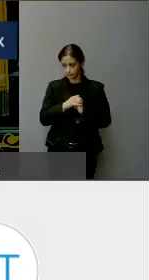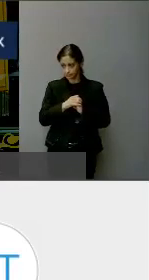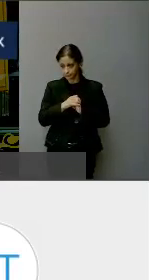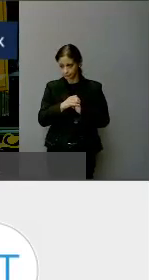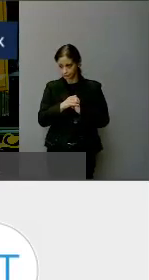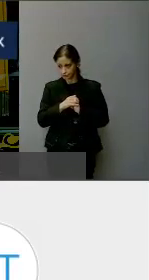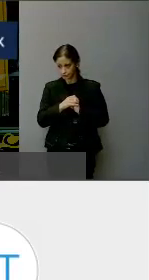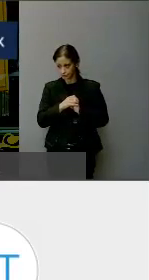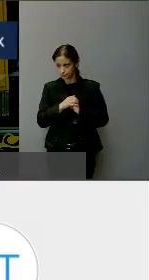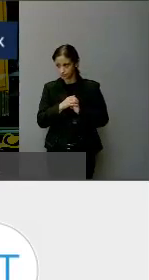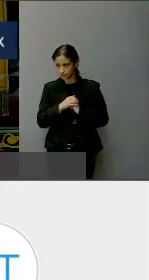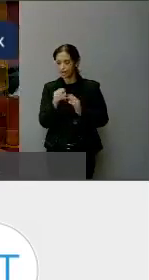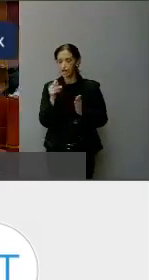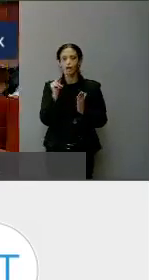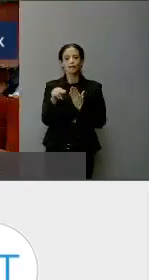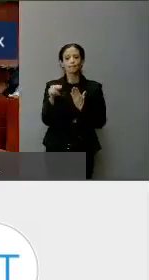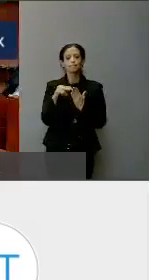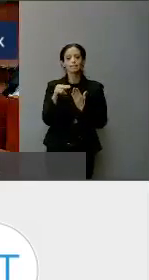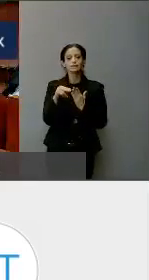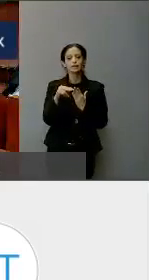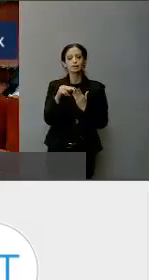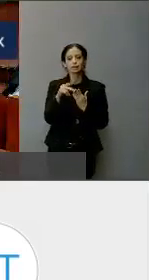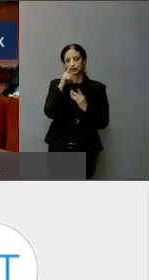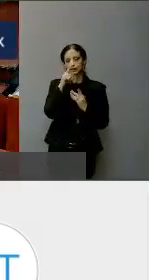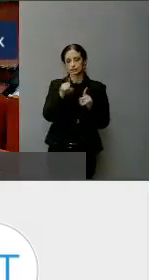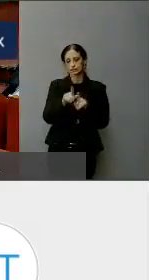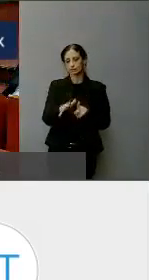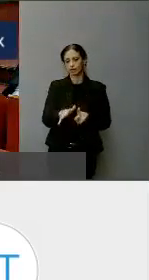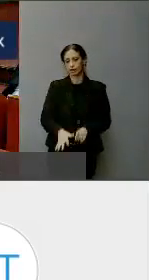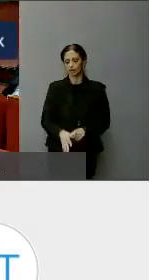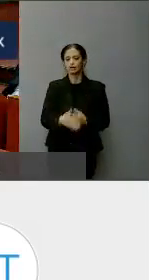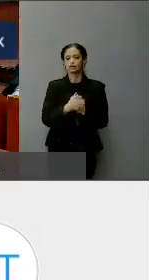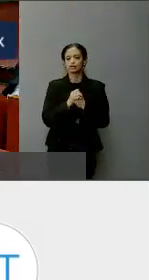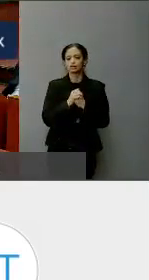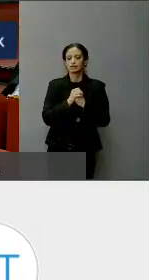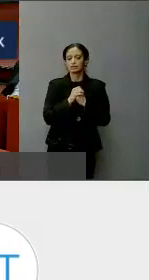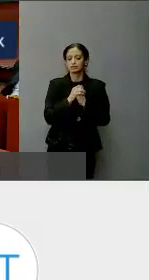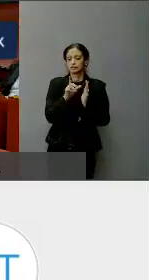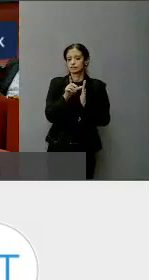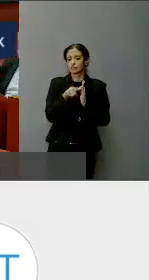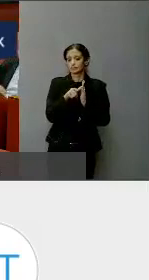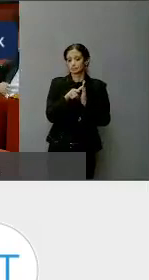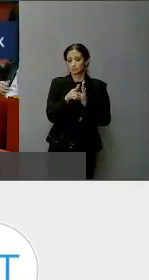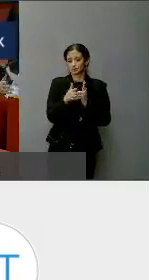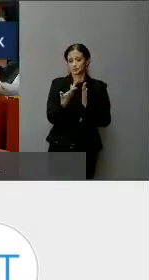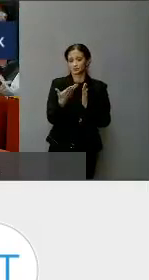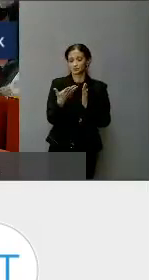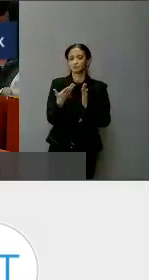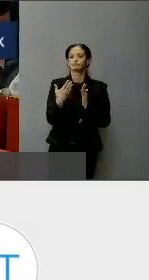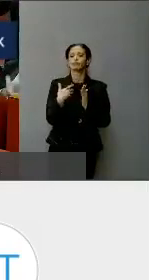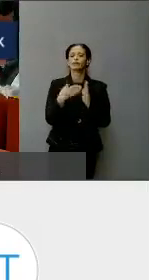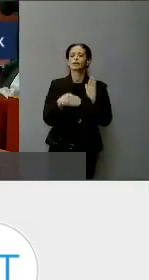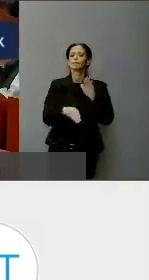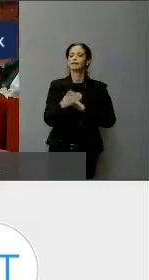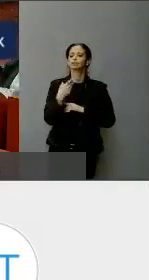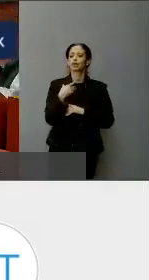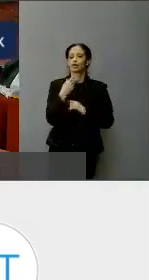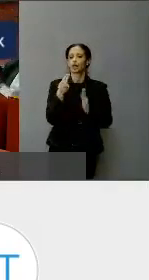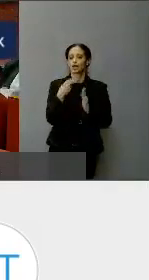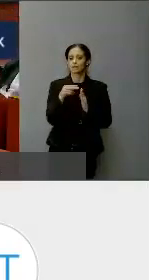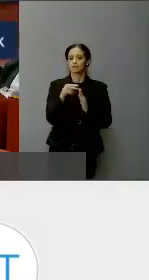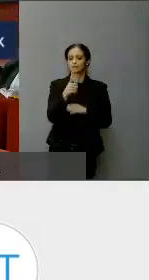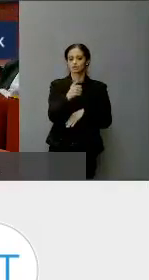proponente di emendamenti che sono tutti similari quindi tanto il tempo serve appunto como a presentarli di bartolo dall'emendamento